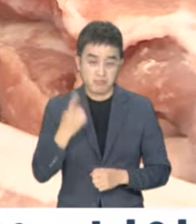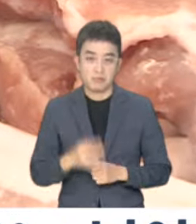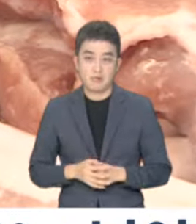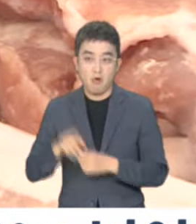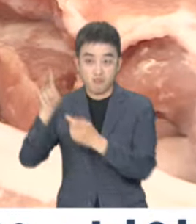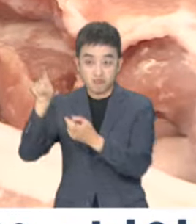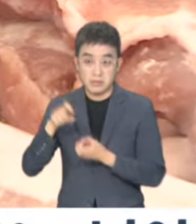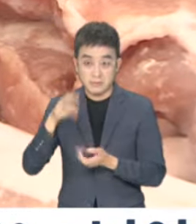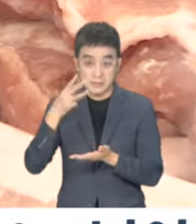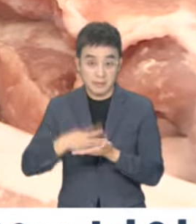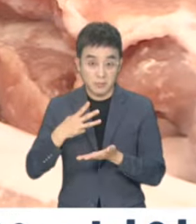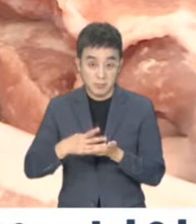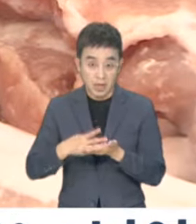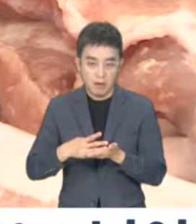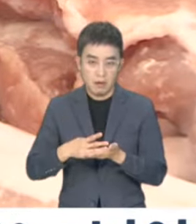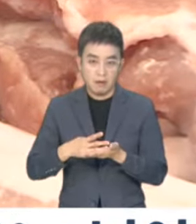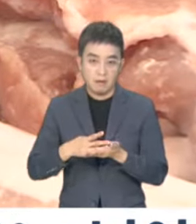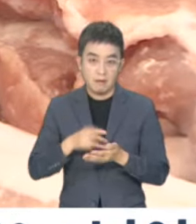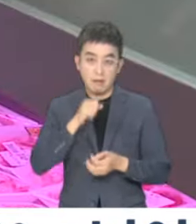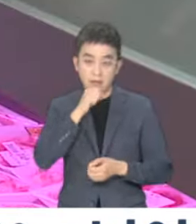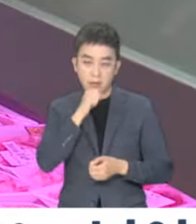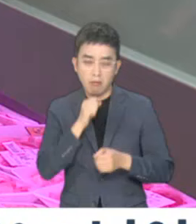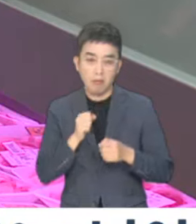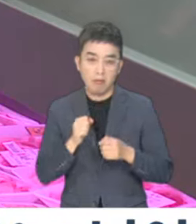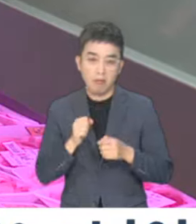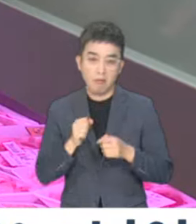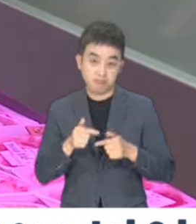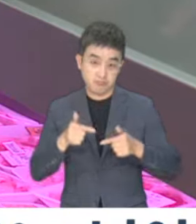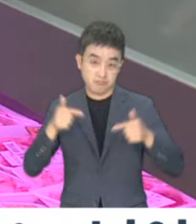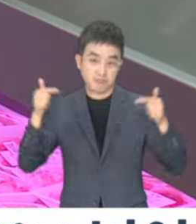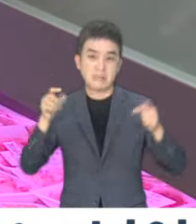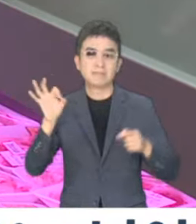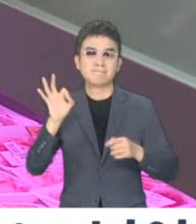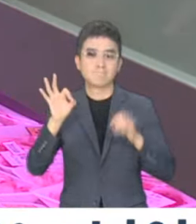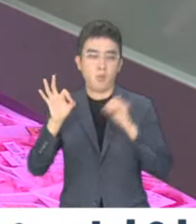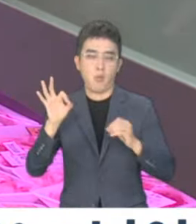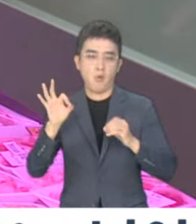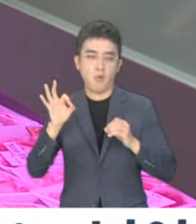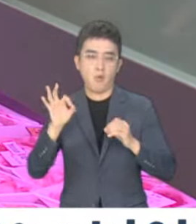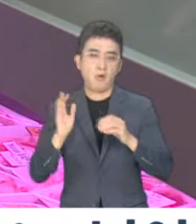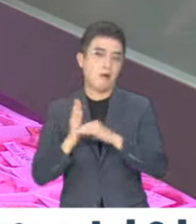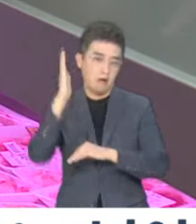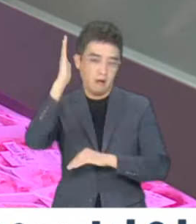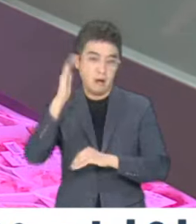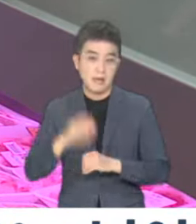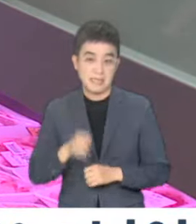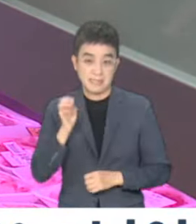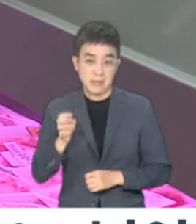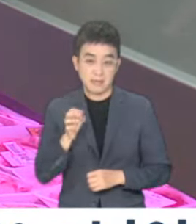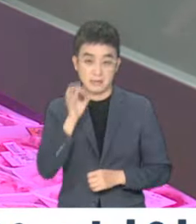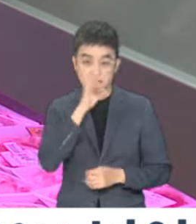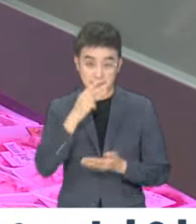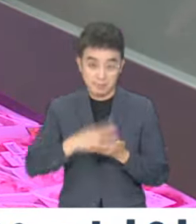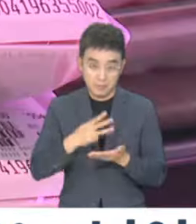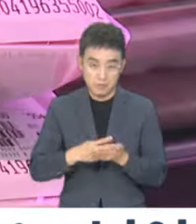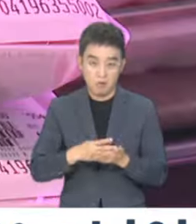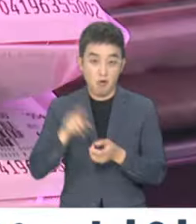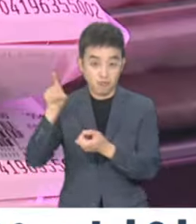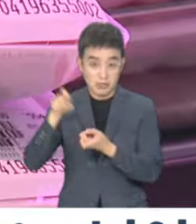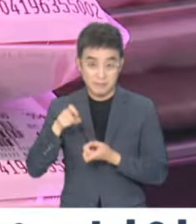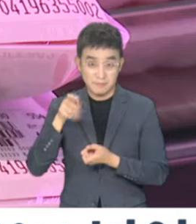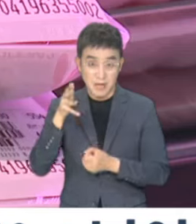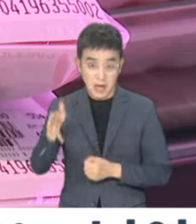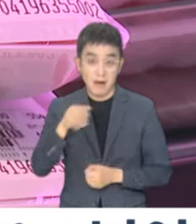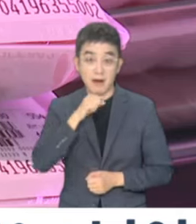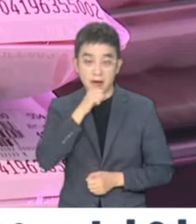수입 3겹살 판매 비중은 점점 높아져 10% 넘어섰습니다 이마트삼겹살 매출에서 수입산 비 은